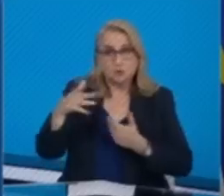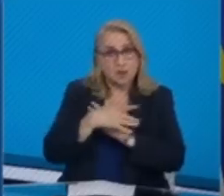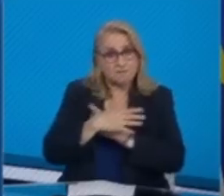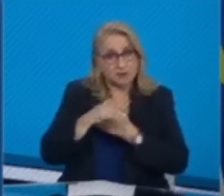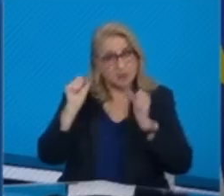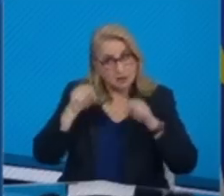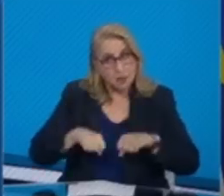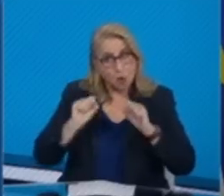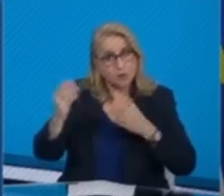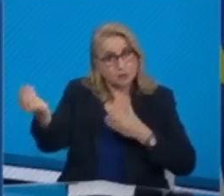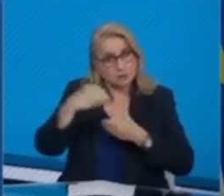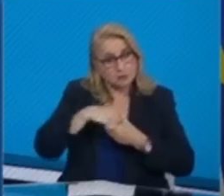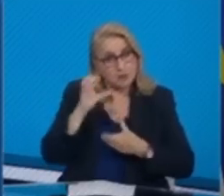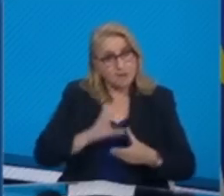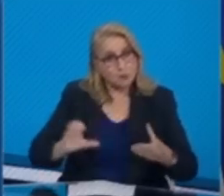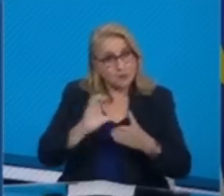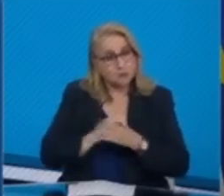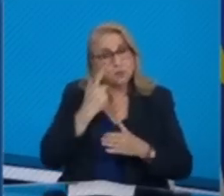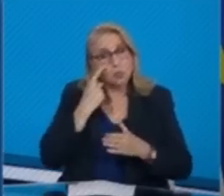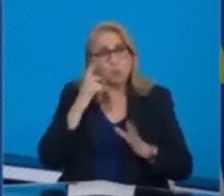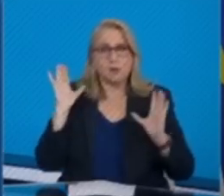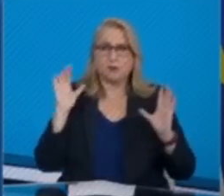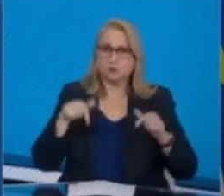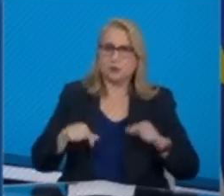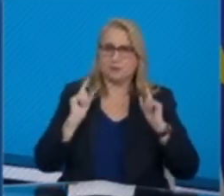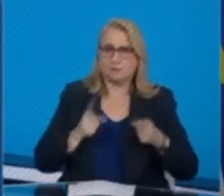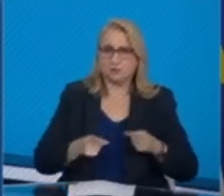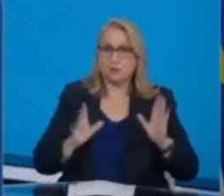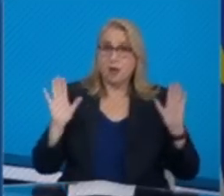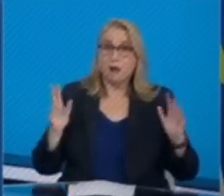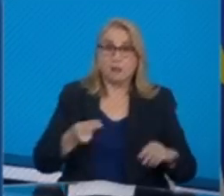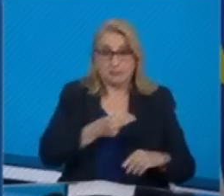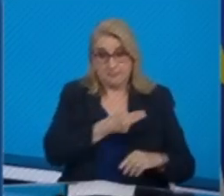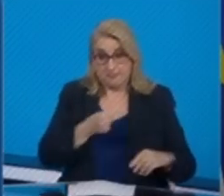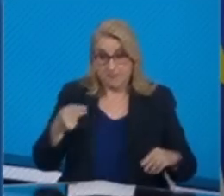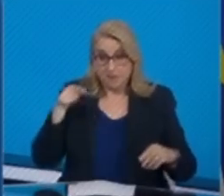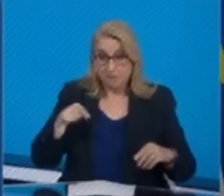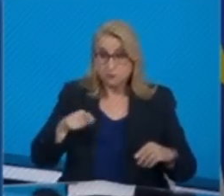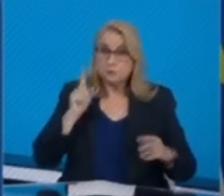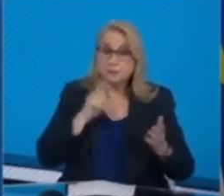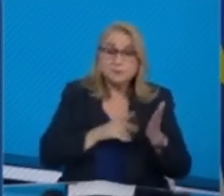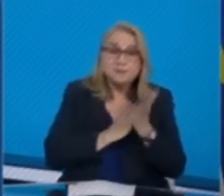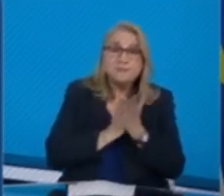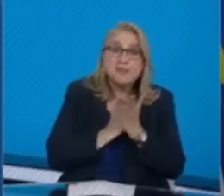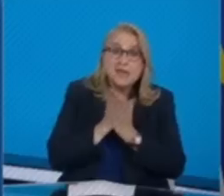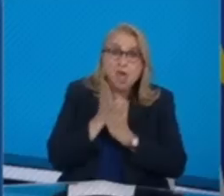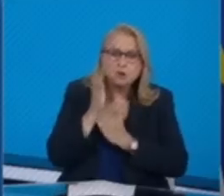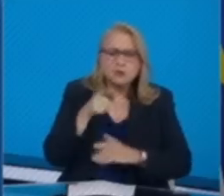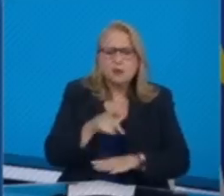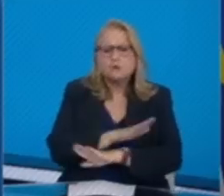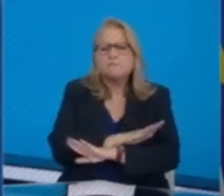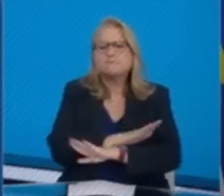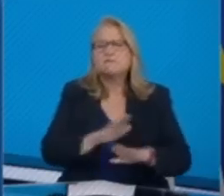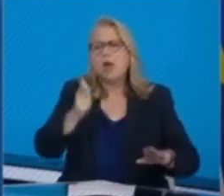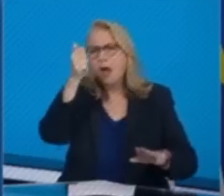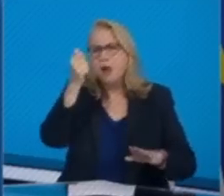κανόνες του κράτους δικαίου αποτελεί αδιαπραγμάτευτη προϋπόθεση για οποιαδήποτε χώρα προσβλέπει να γίνει μέρος της ευρωπαϊκής